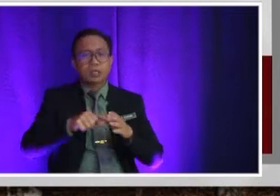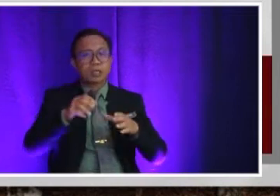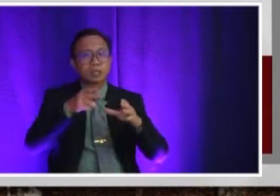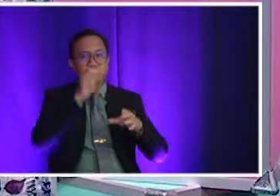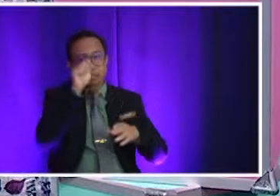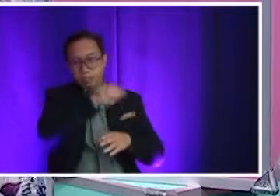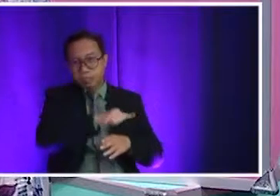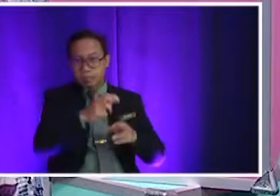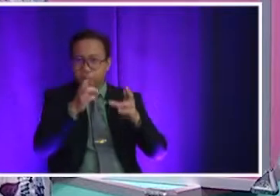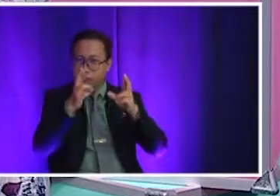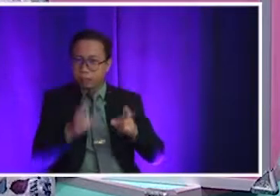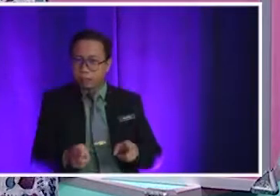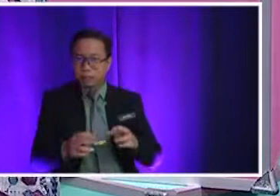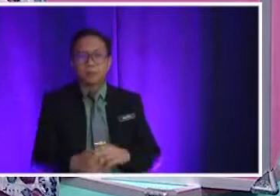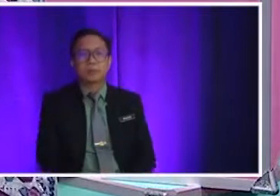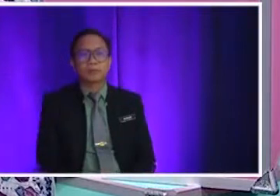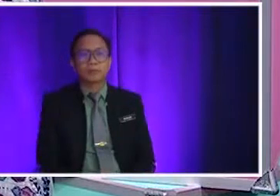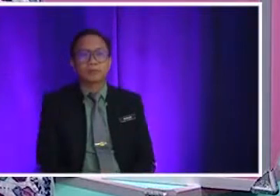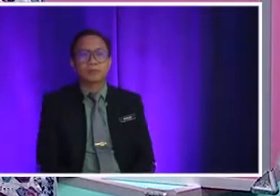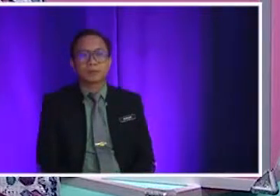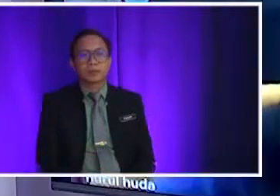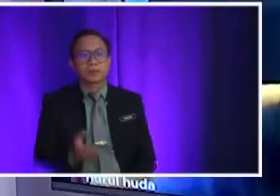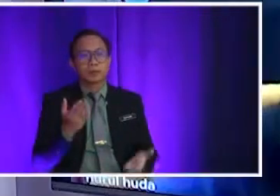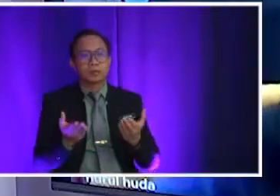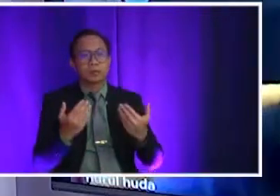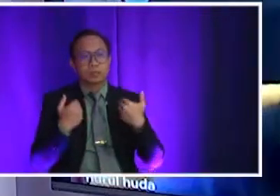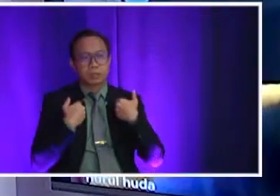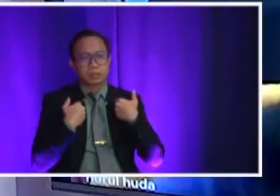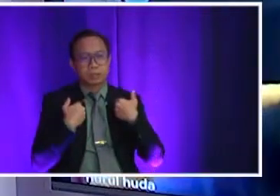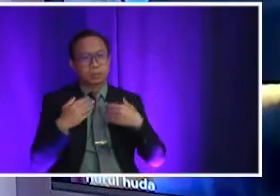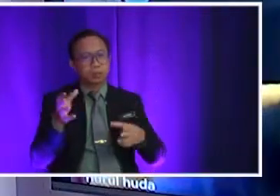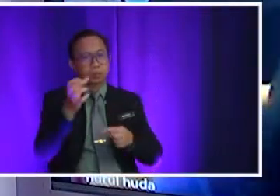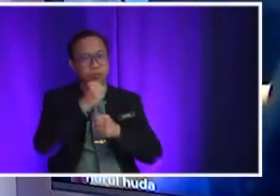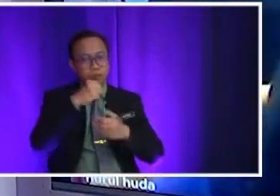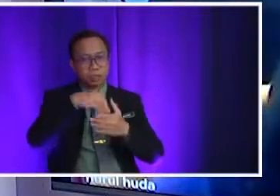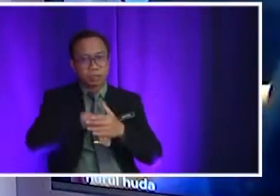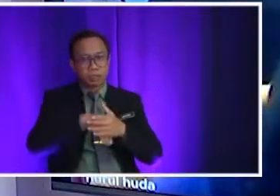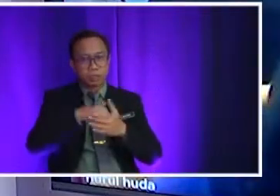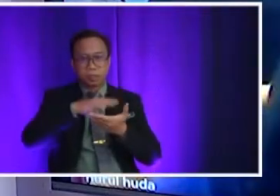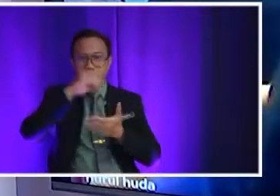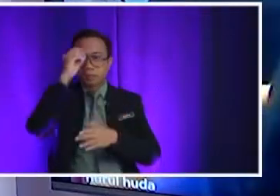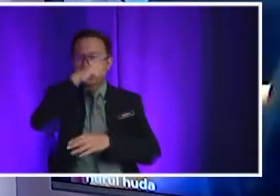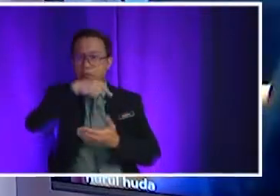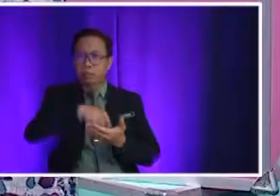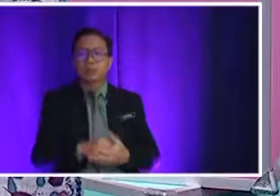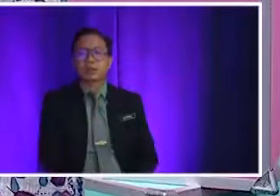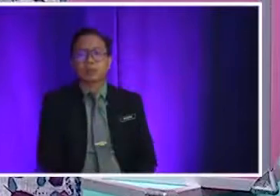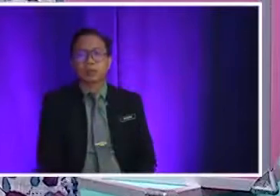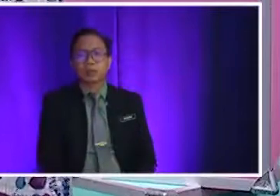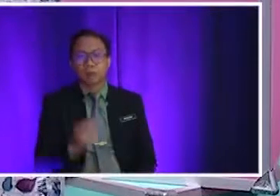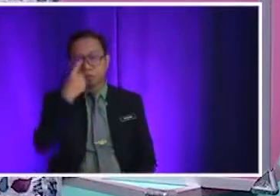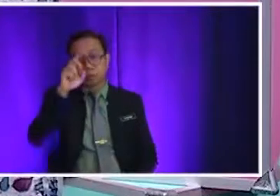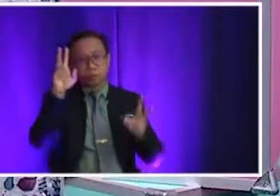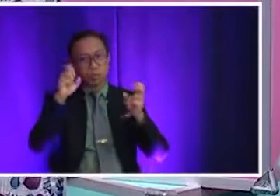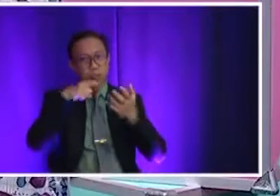rakyat oke baju Mungkin ada satu rumusan yang boleh kita buat dalam pembelajaran topik yang tepat dari ini sego Oke untuk